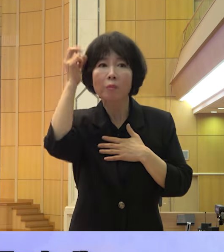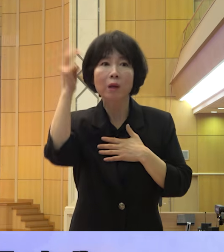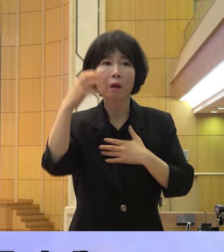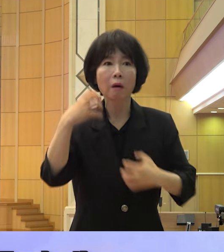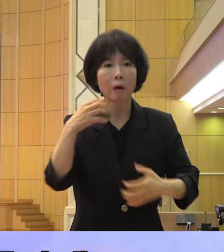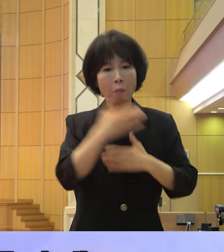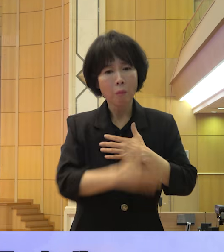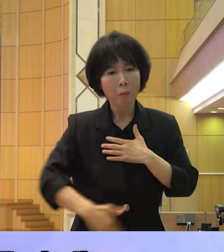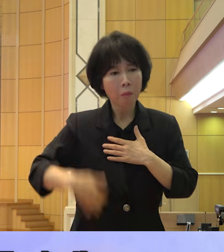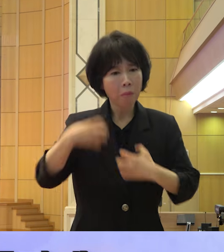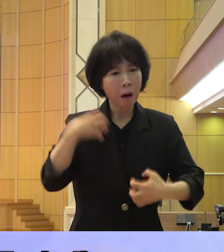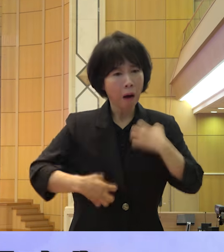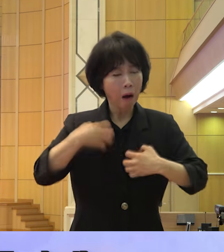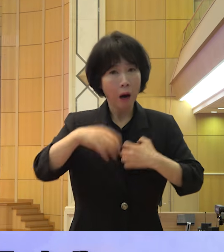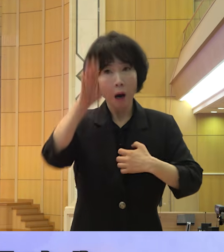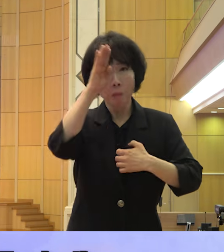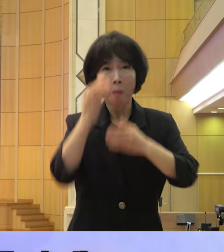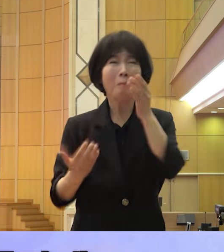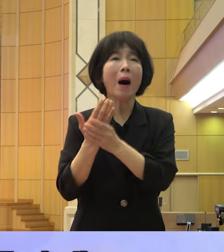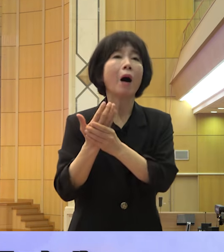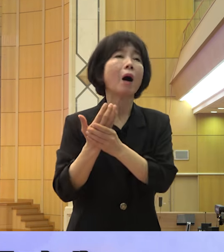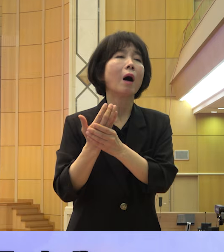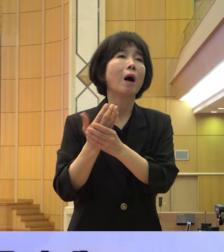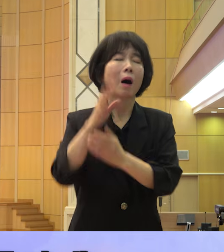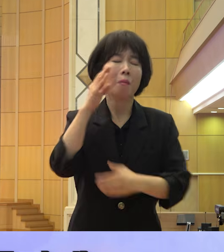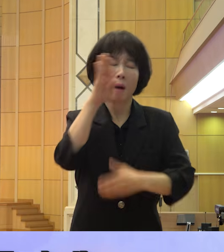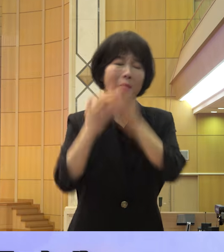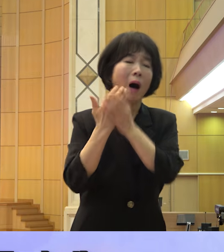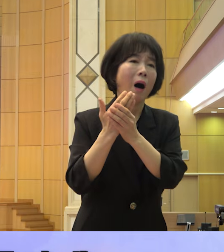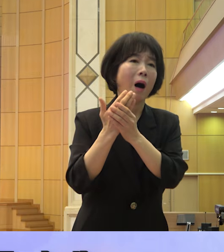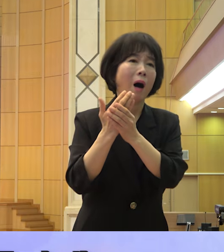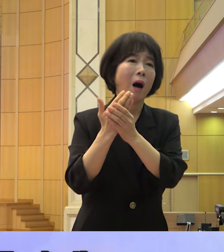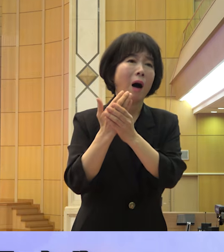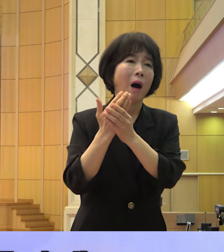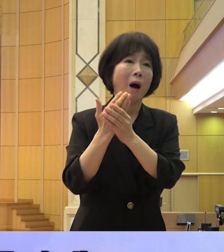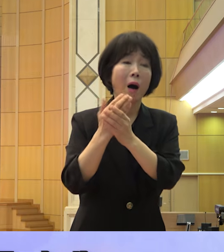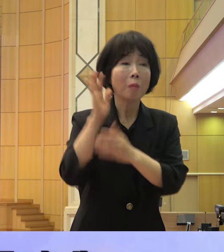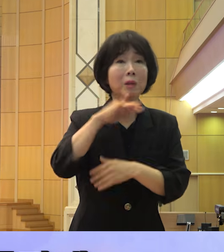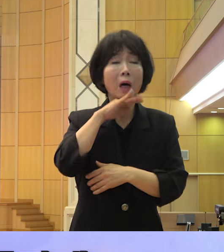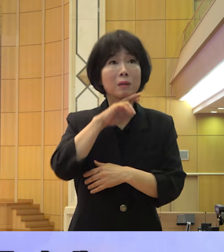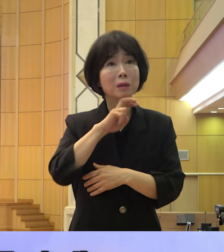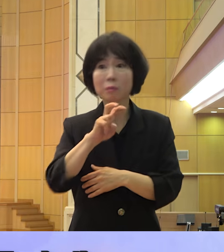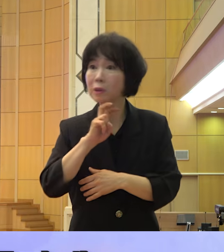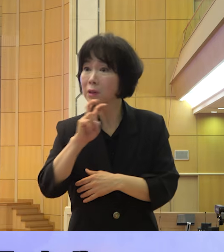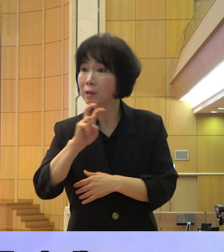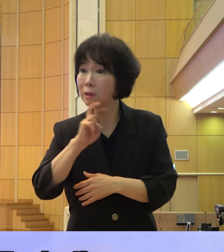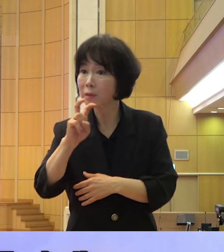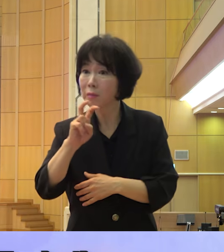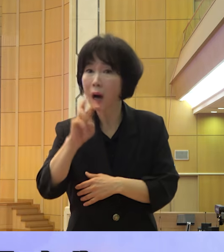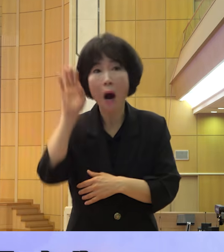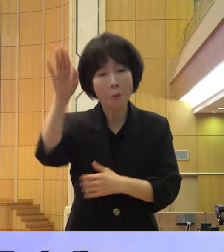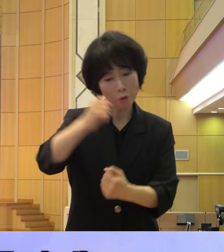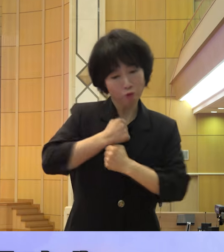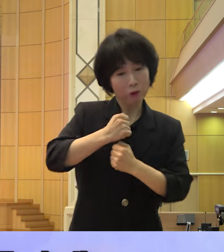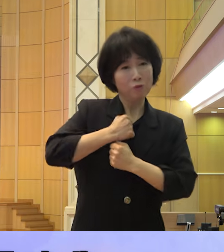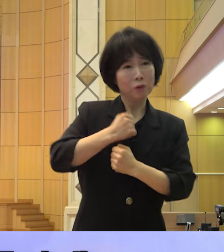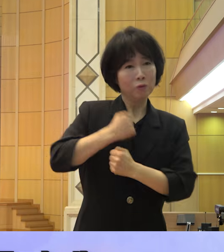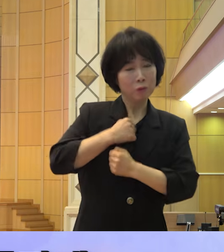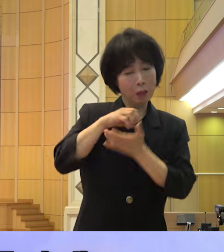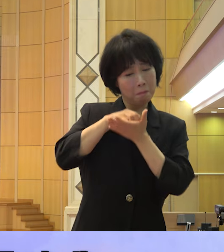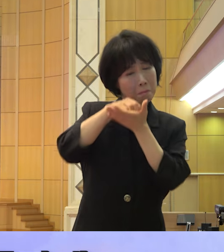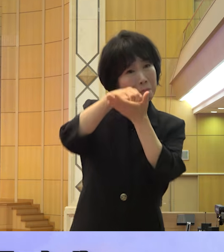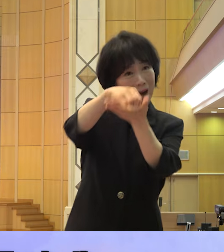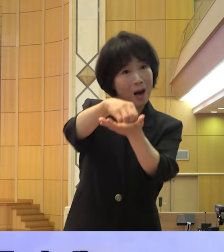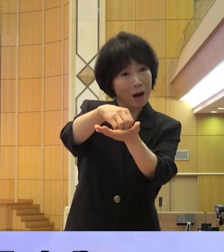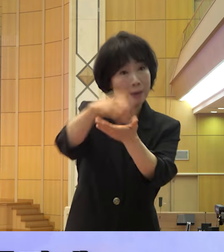죽게 되는지 병든지 난 그것도 몰랐어요. 난 일만 열심히 했어요. 근데 군대 징병검사가 나와가지고, 소위 옛날 말로 말하는